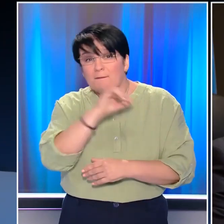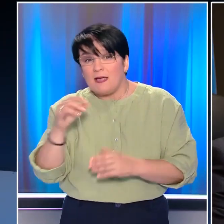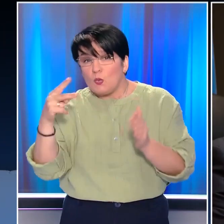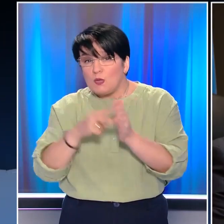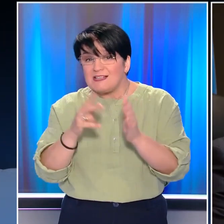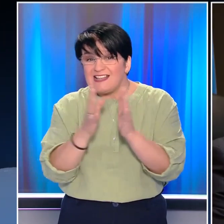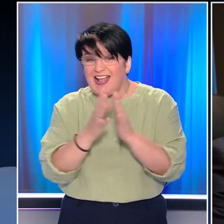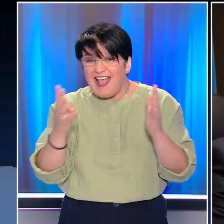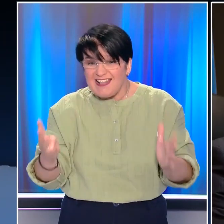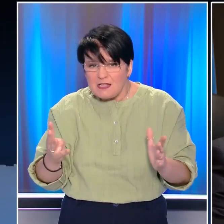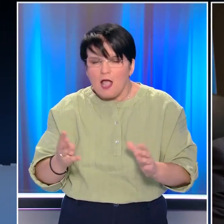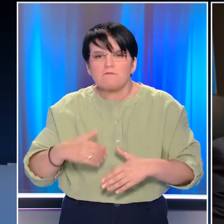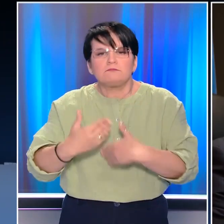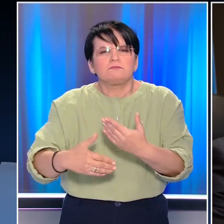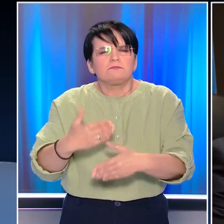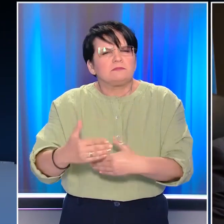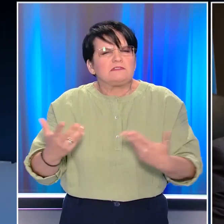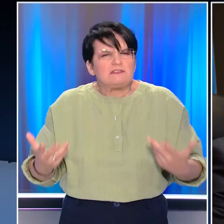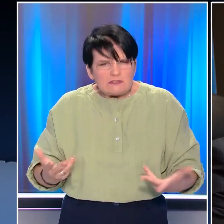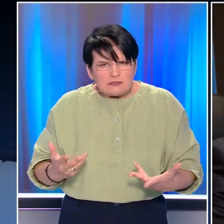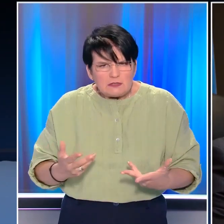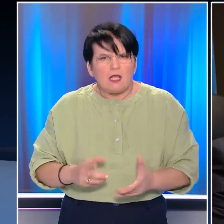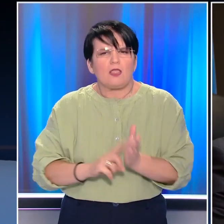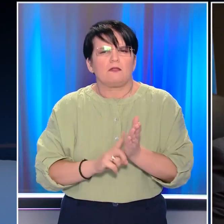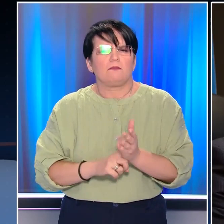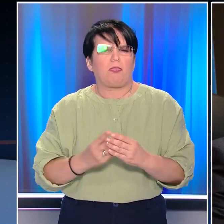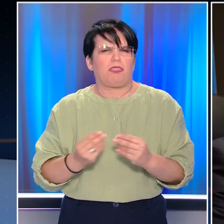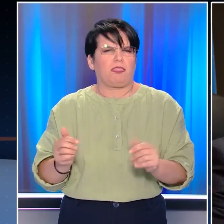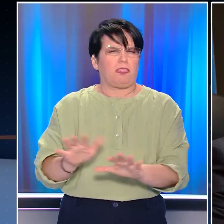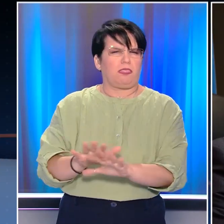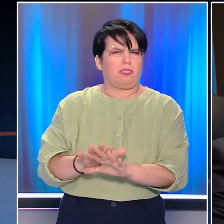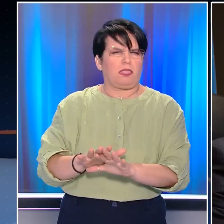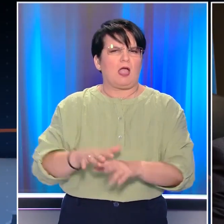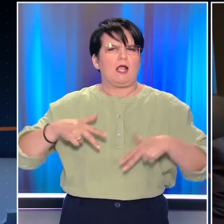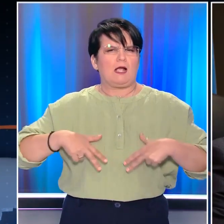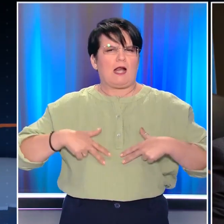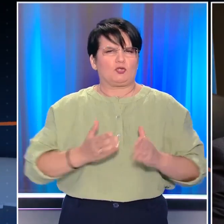2015-2019 επιχειρήθηκε συστηματικά και κεντρικά η άλωση των θεσμών, η κατάργηση του κράτους